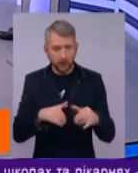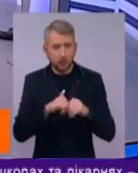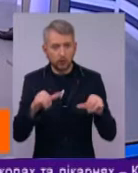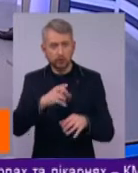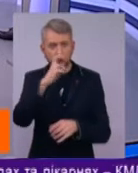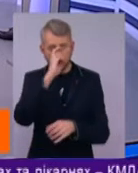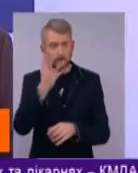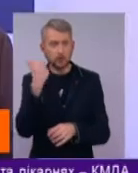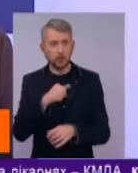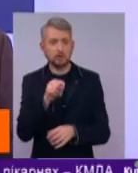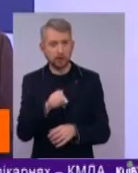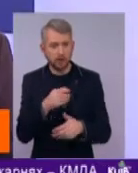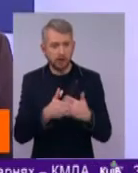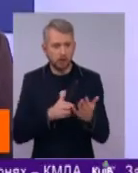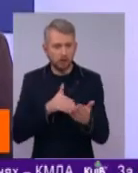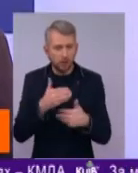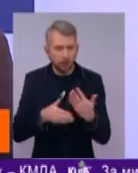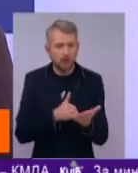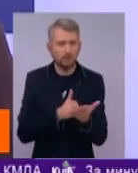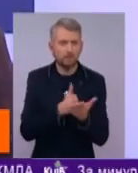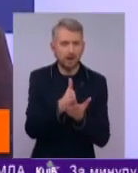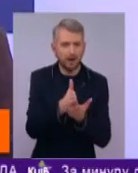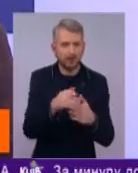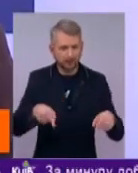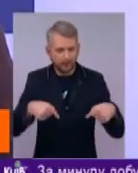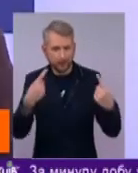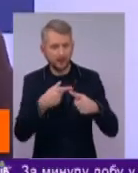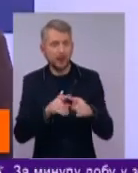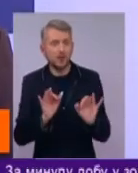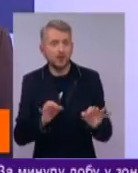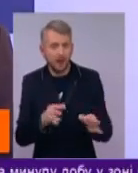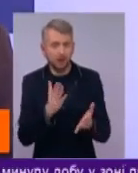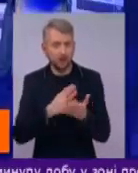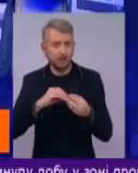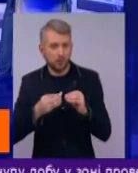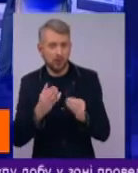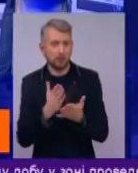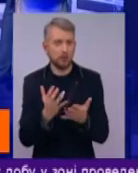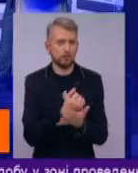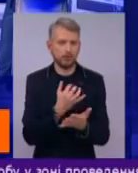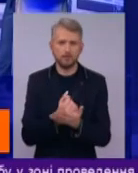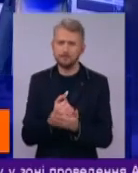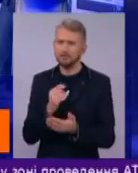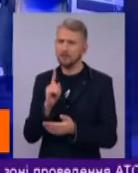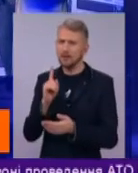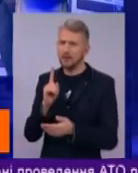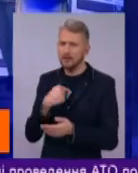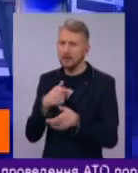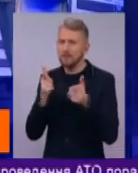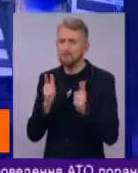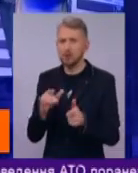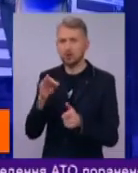держави, коли вона рухається вперед чи вгору, це нормально. Є проблеми, є успіхів. Ну, знаєте, тут погоджуюся з вами, а